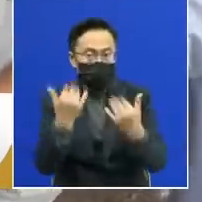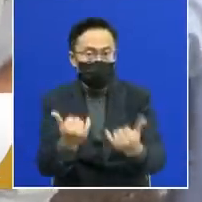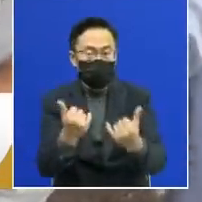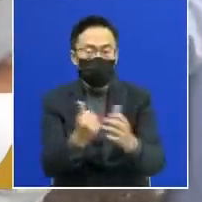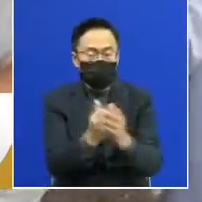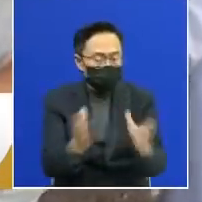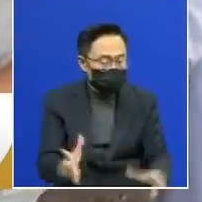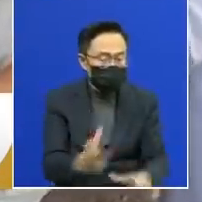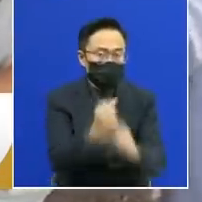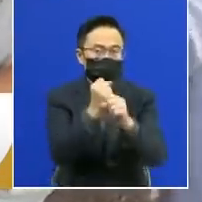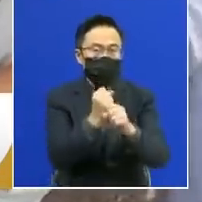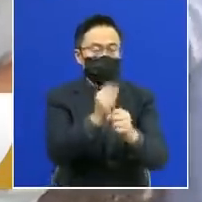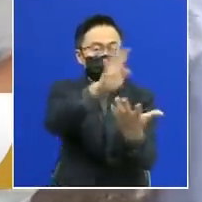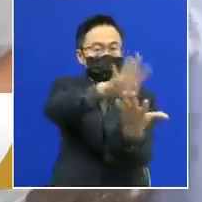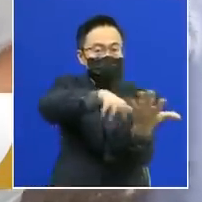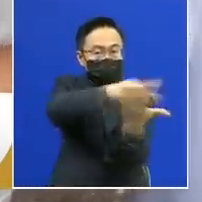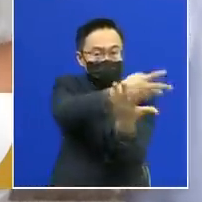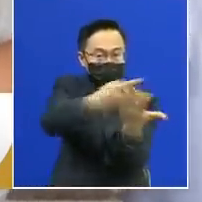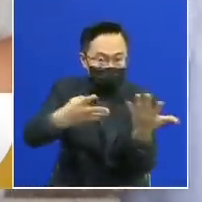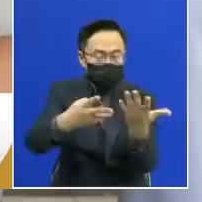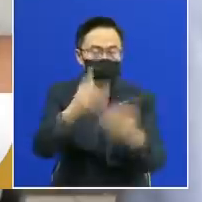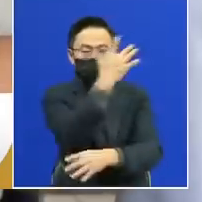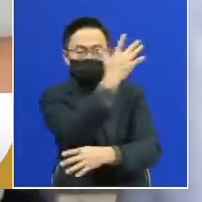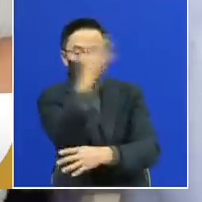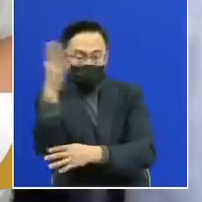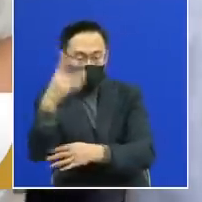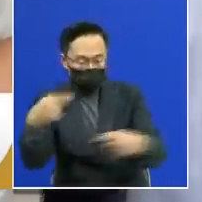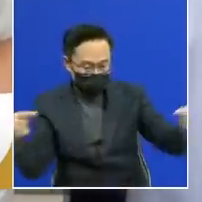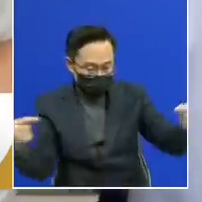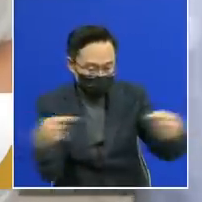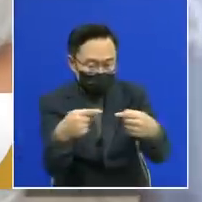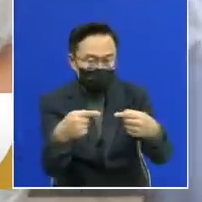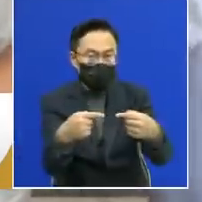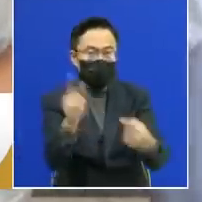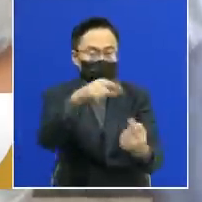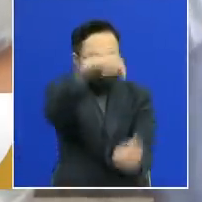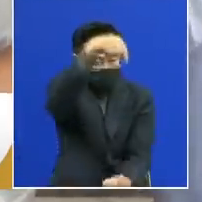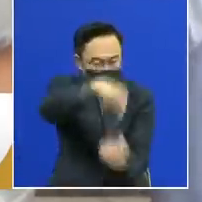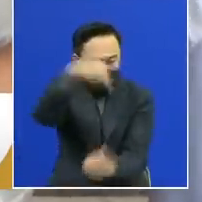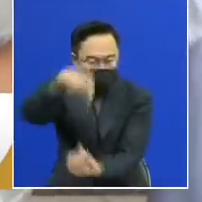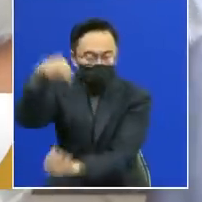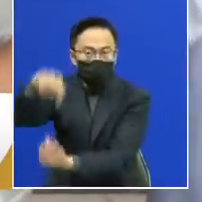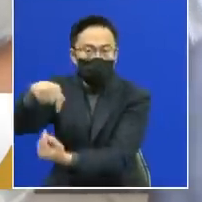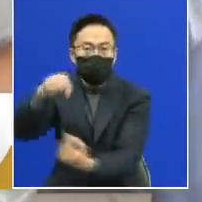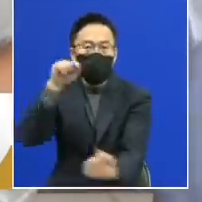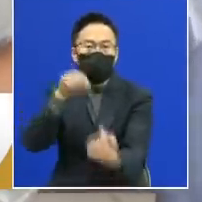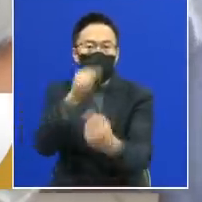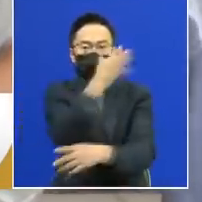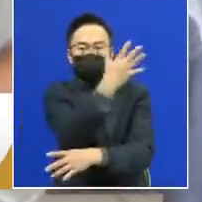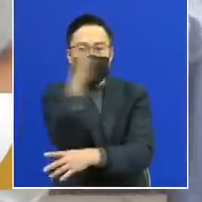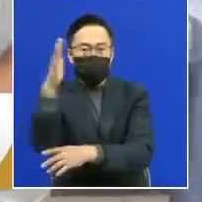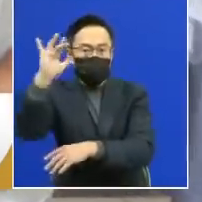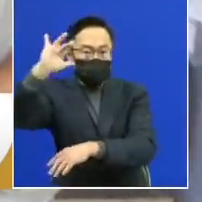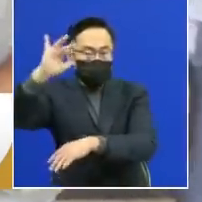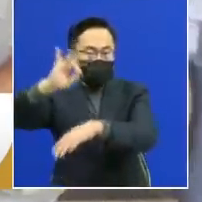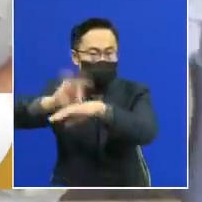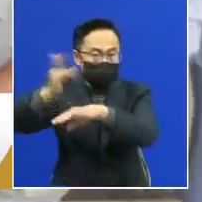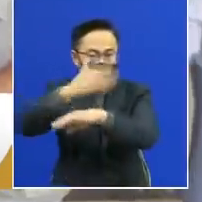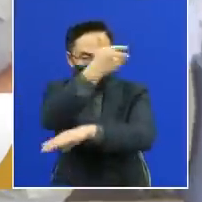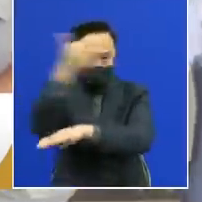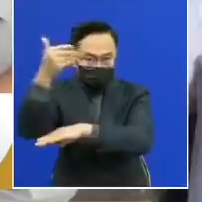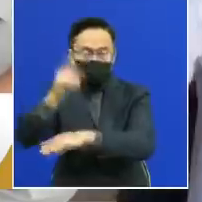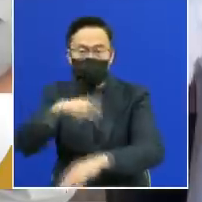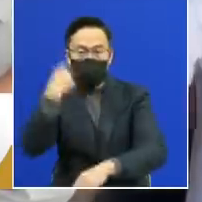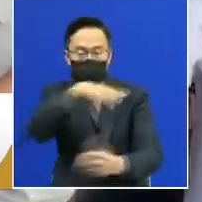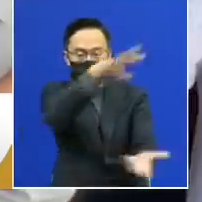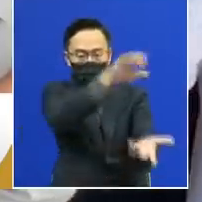ได้แต่ยืนยันได้คืออยู่ในป่าสงวนแห่งชาติ ค่ะ แล้วจะดำเนินคดีกับผู้เกี่ยวข้อง